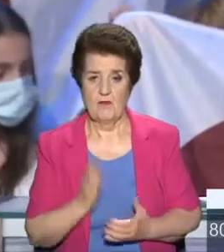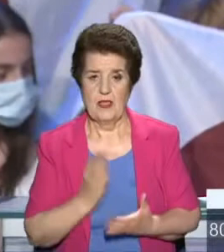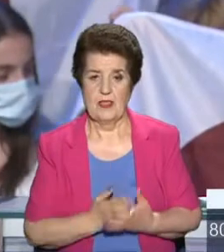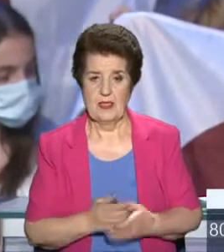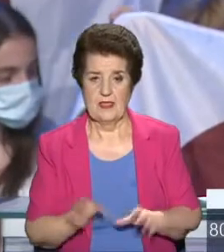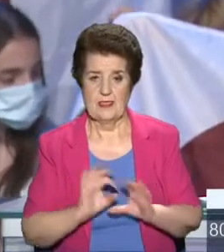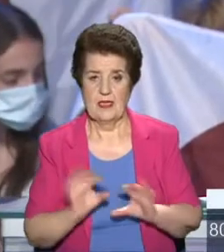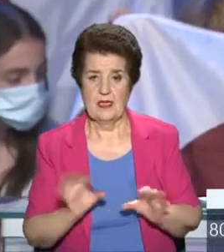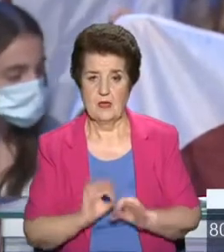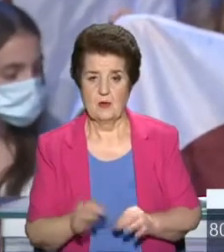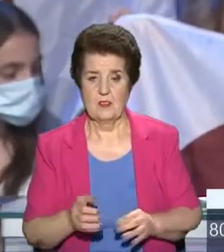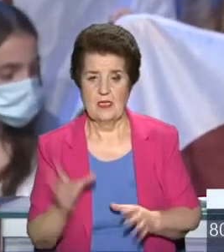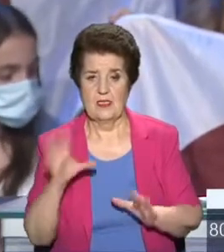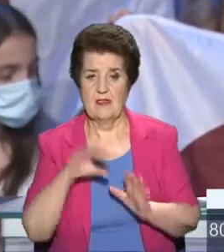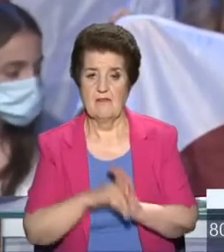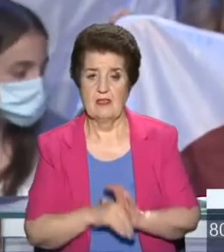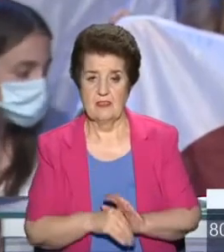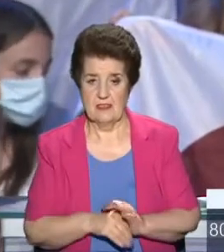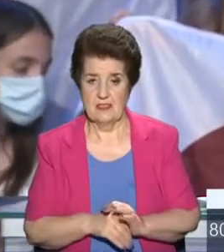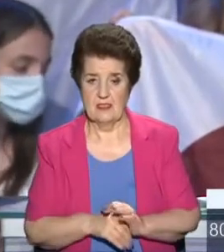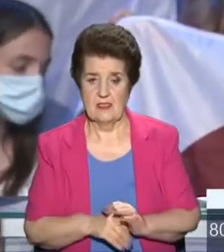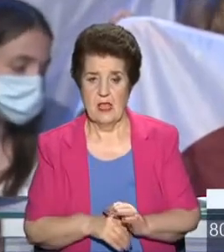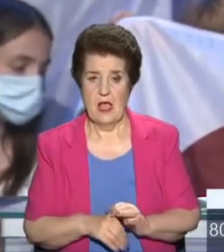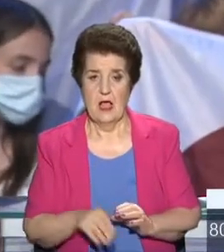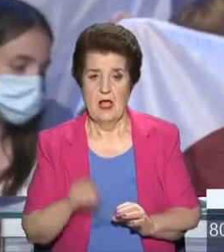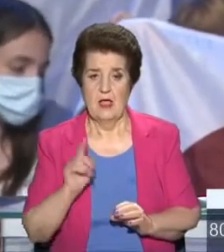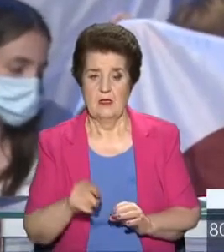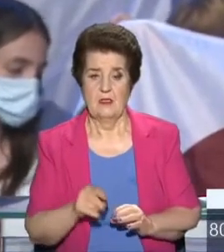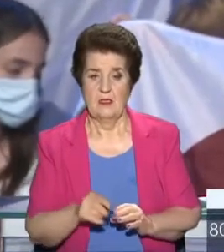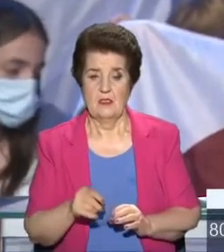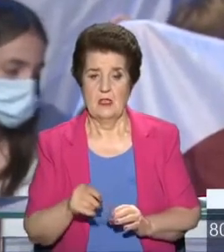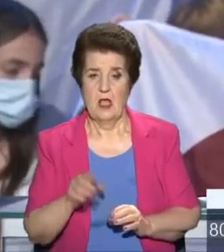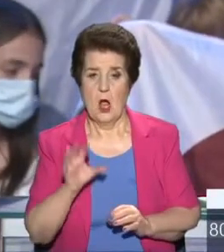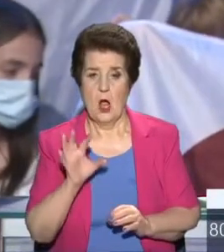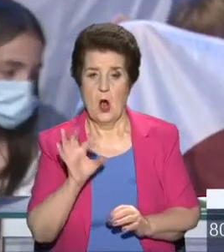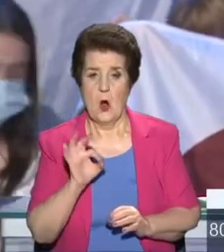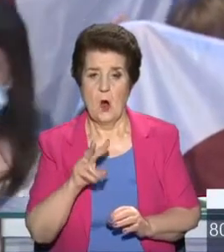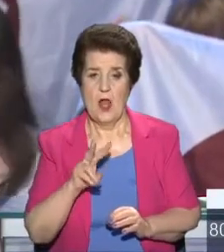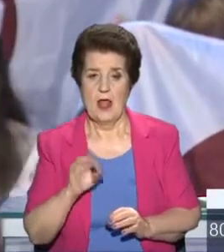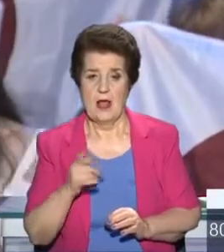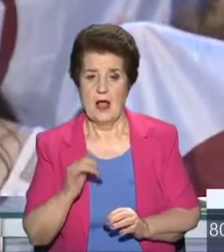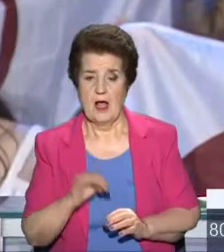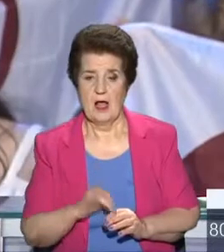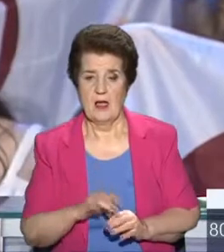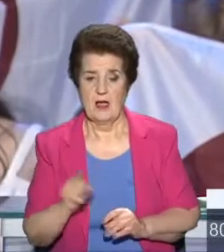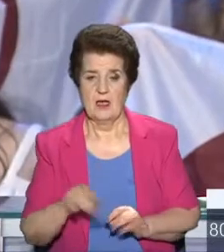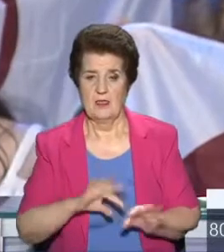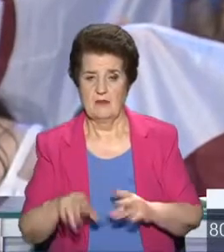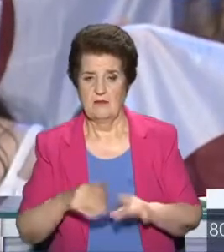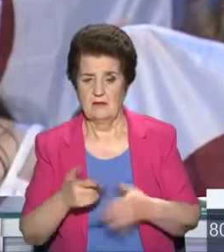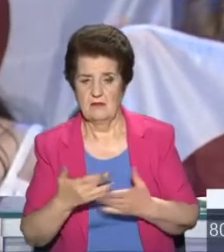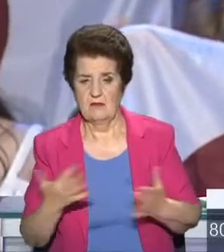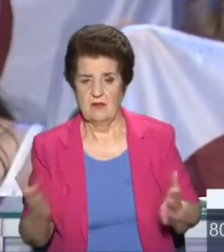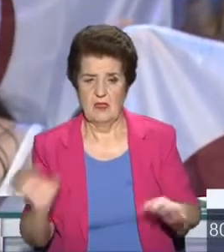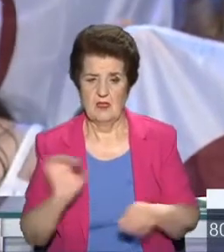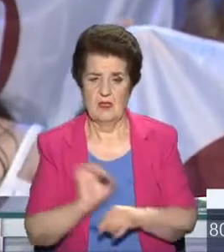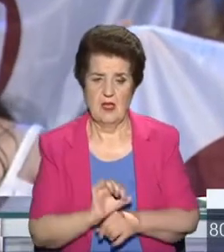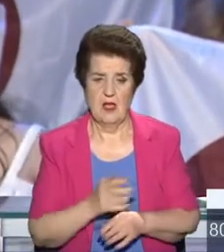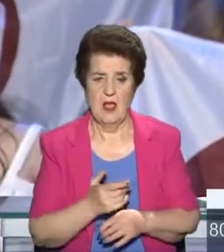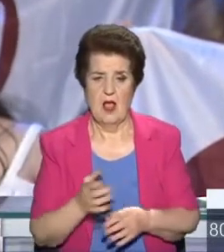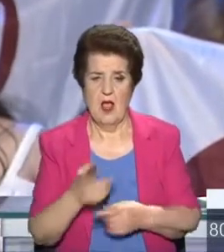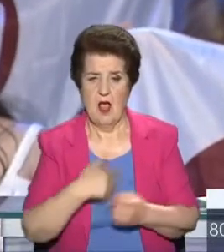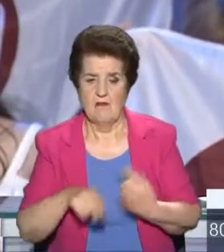cauzată și de lipsa investițiilor fiindcă trecutul recent oligarhic atunci când erau confiscate business orele afacerile